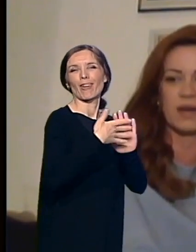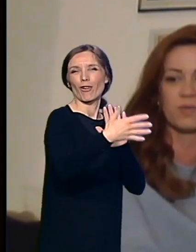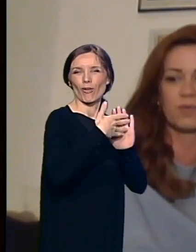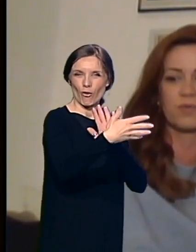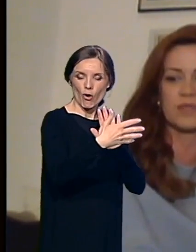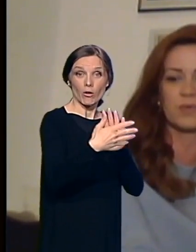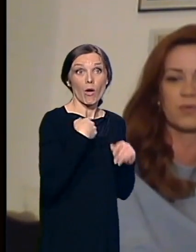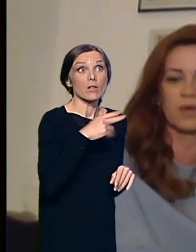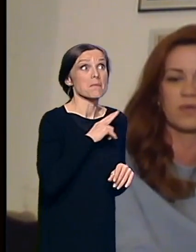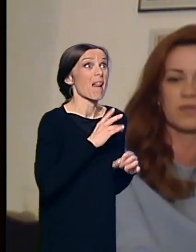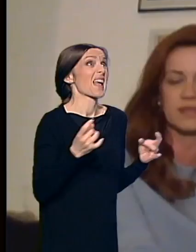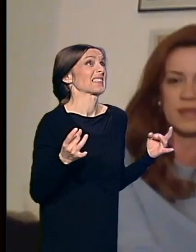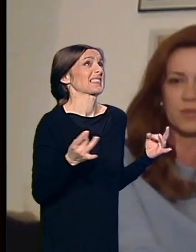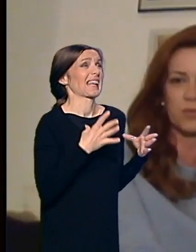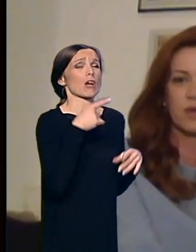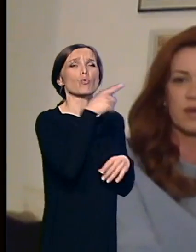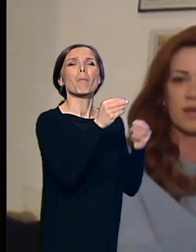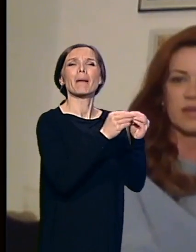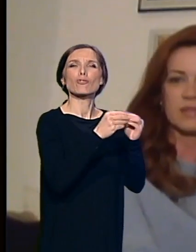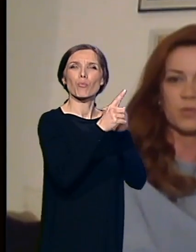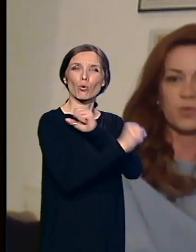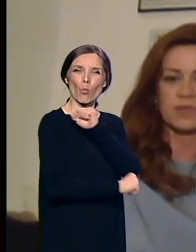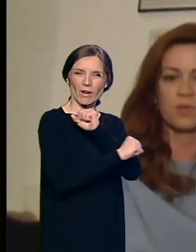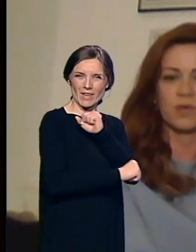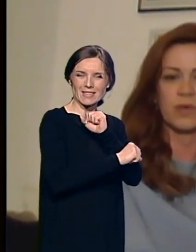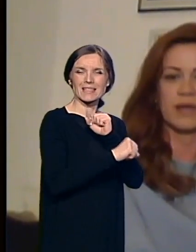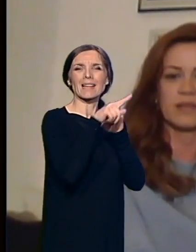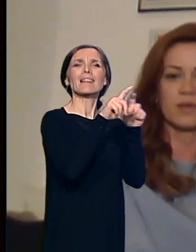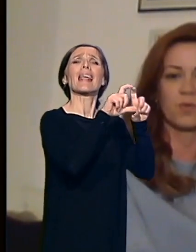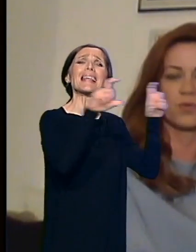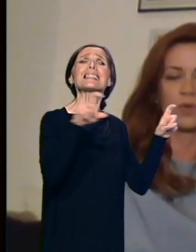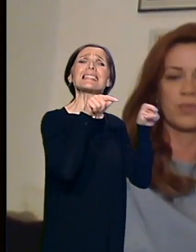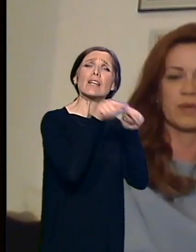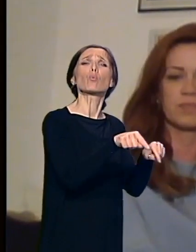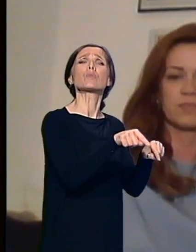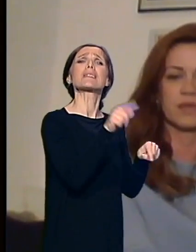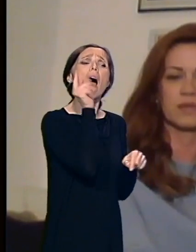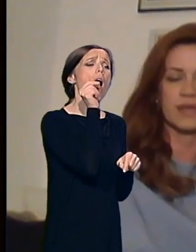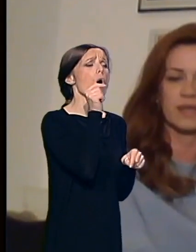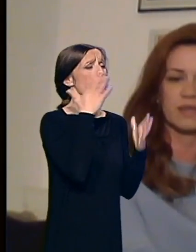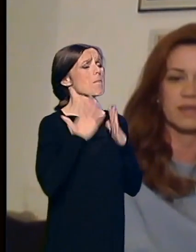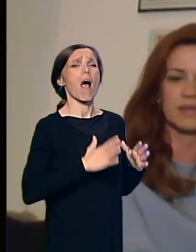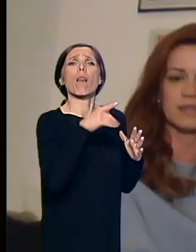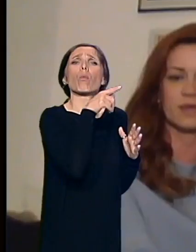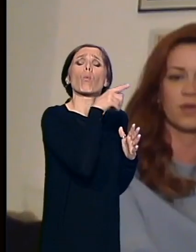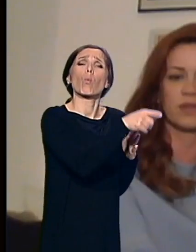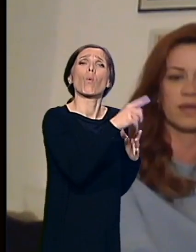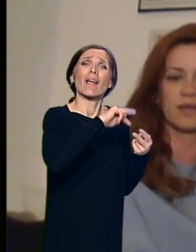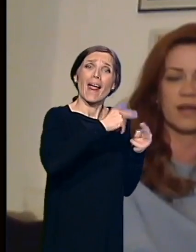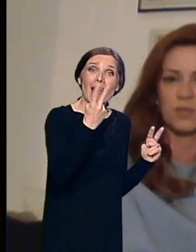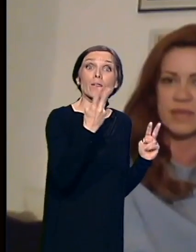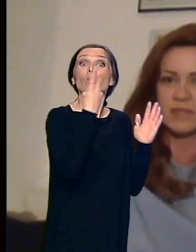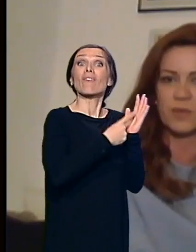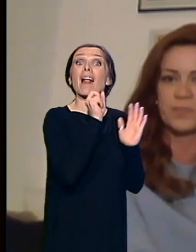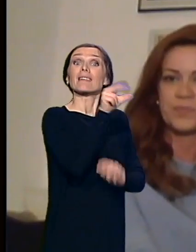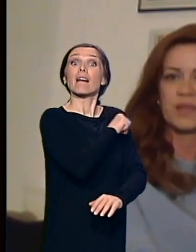da u Vicburgu na univerzitetu, na Institutu za humanu genetiku, dobijem 2013. godine